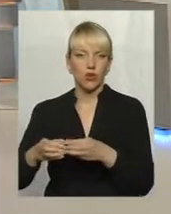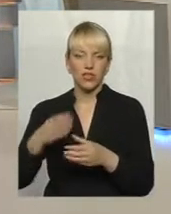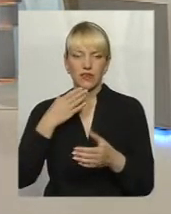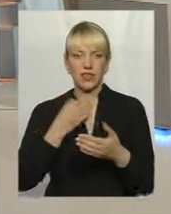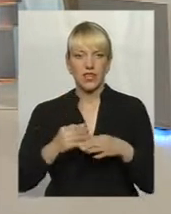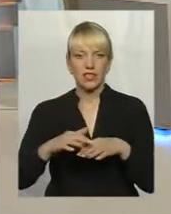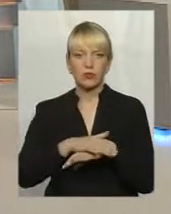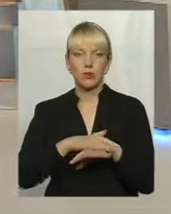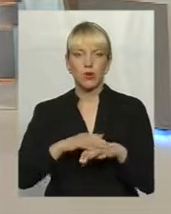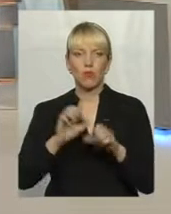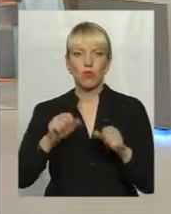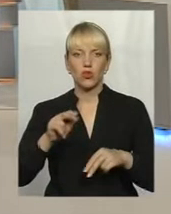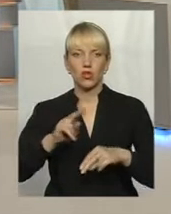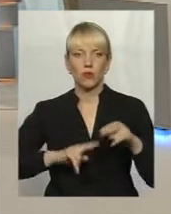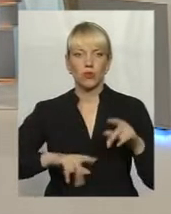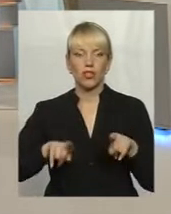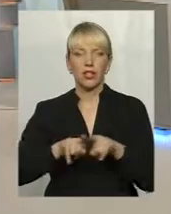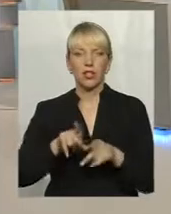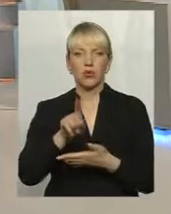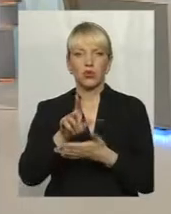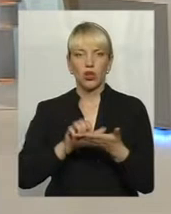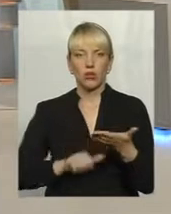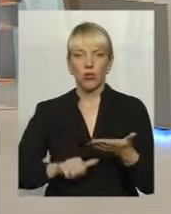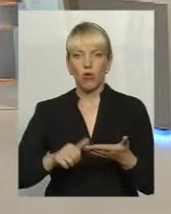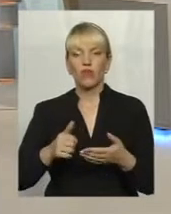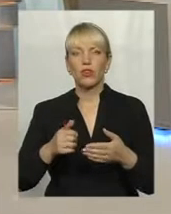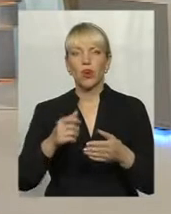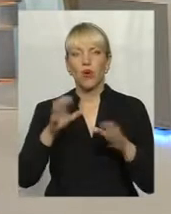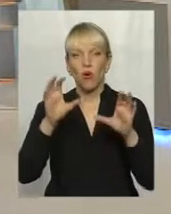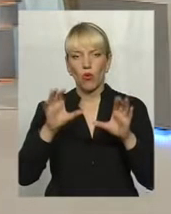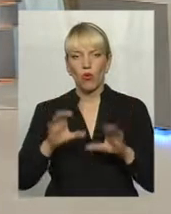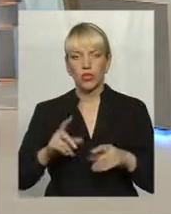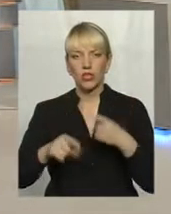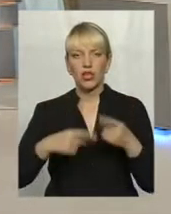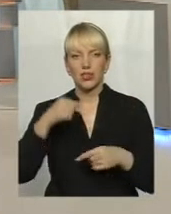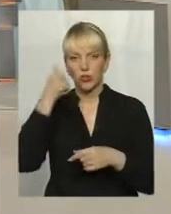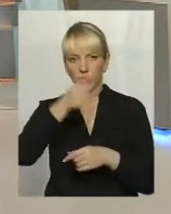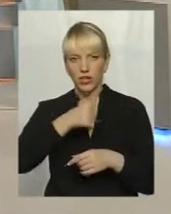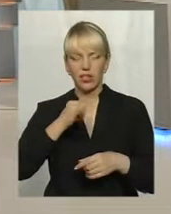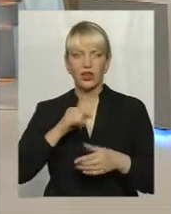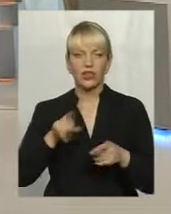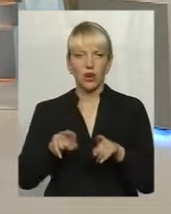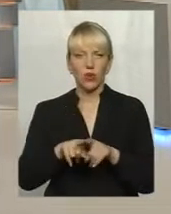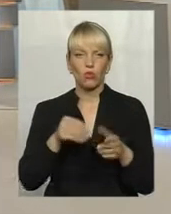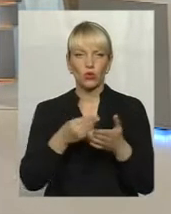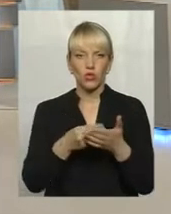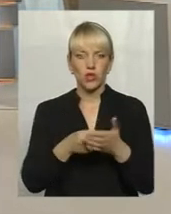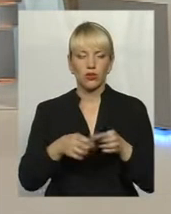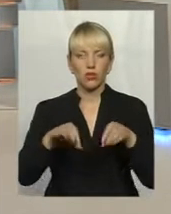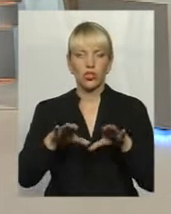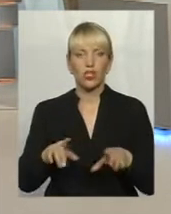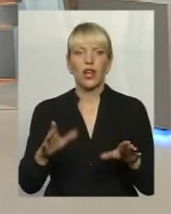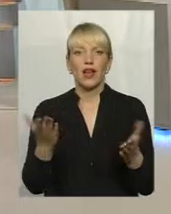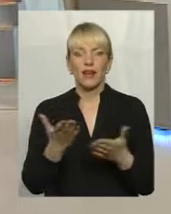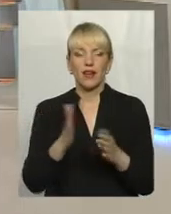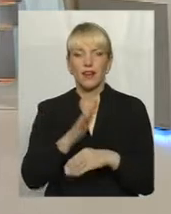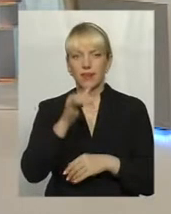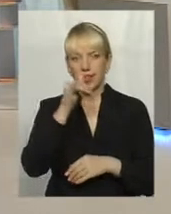можна вибудувати такий податковий кодекс на наступний рік і таку бюджетну резолюцію, яка не зашкодить розвиватися